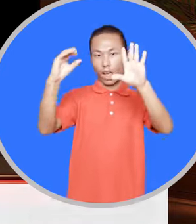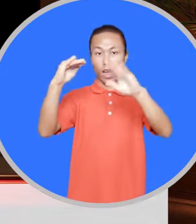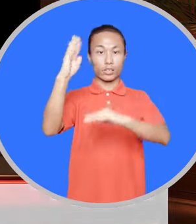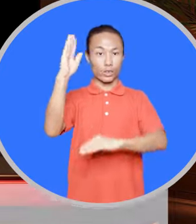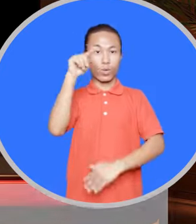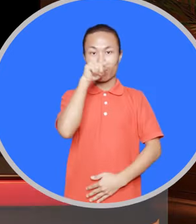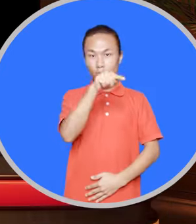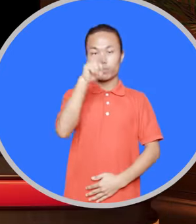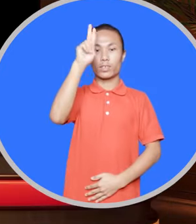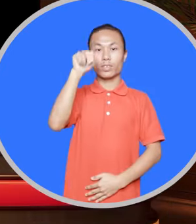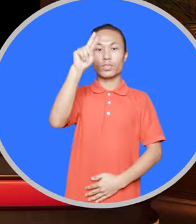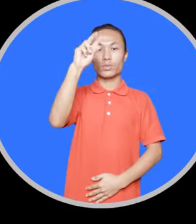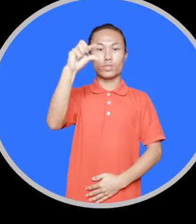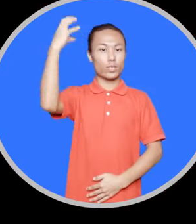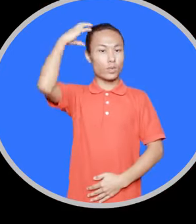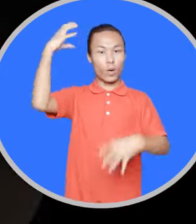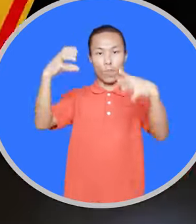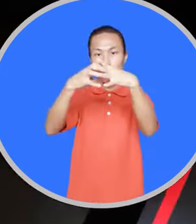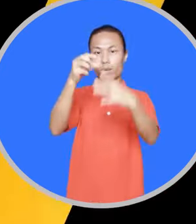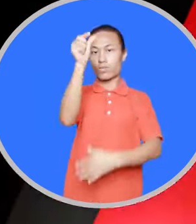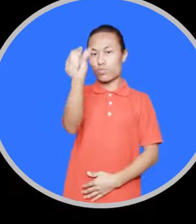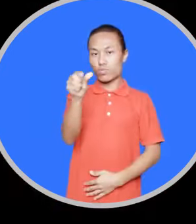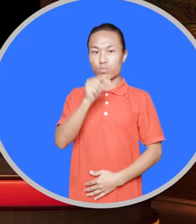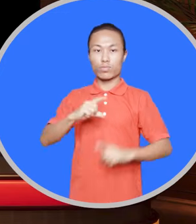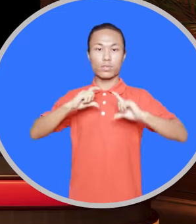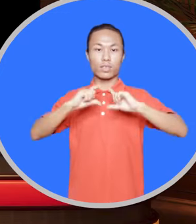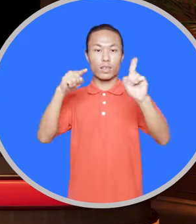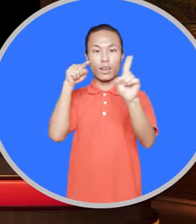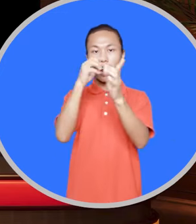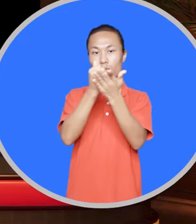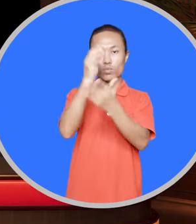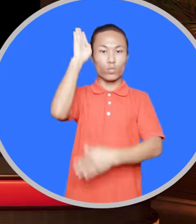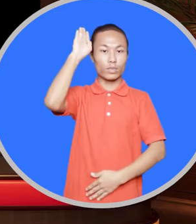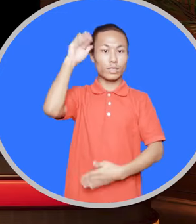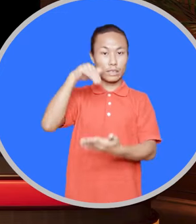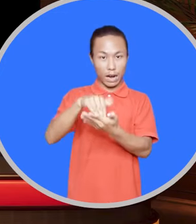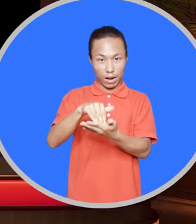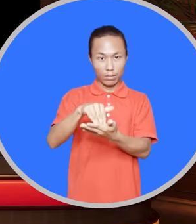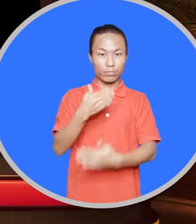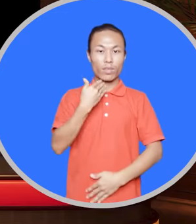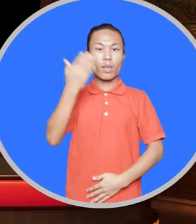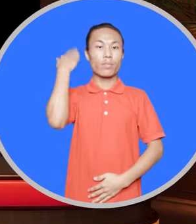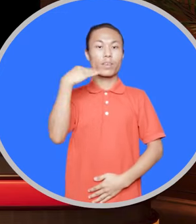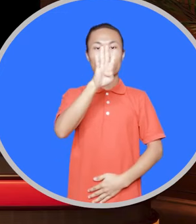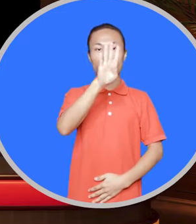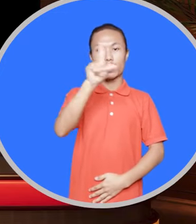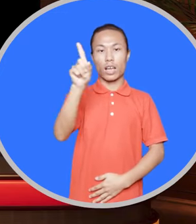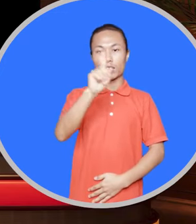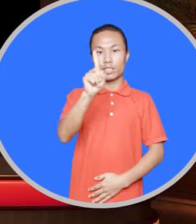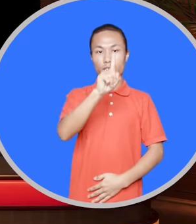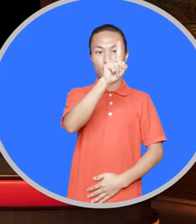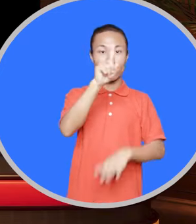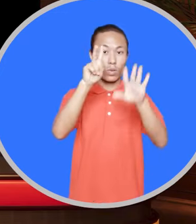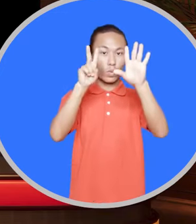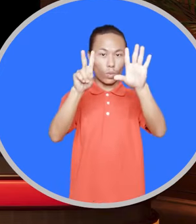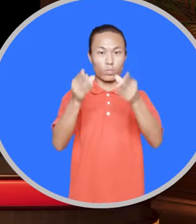တွေကိုလှူဒန်းခဲ့တဲ့တဲ့ရင်ပဲဖြစ်ပါရဲ့ရှင်။ကိုရီးယားနိုင်ငံဘူဖျောင်းမြို့မှာဆက်နာသိမ်းမှုစန့်ကျင်ရေးကော်မတီက